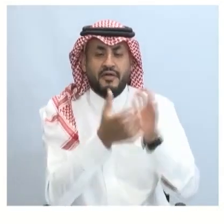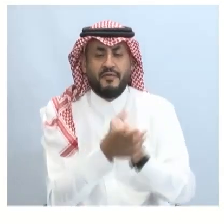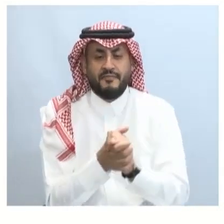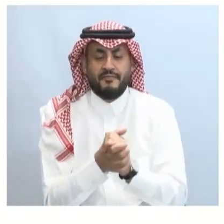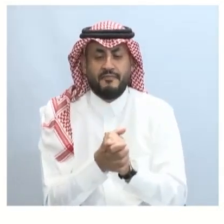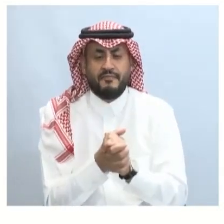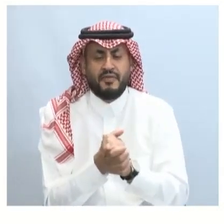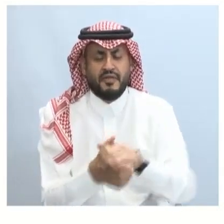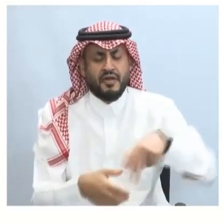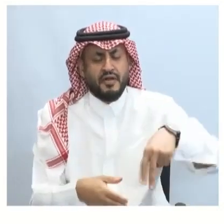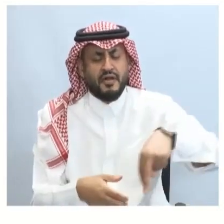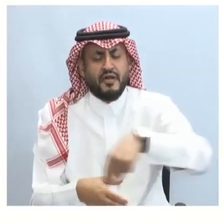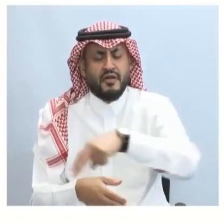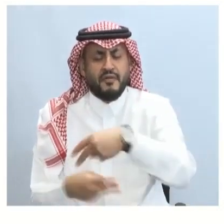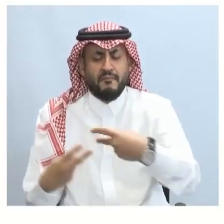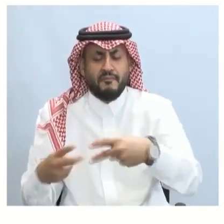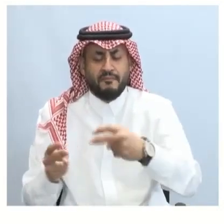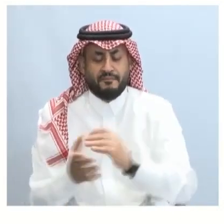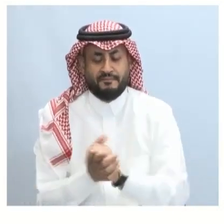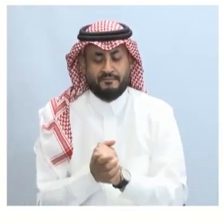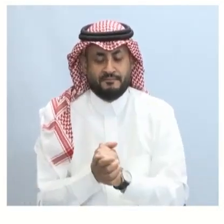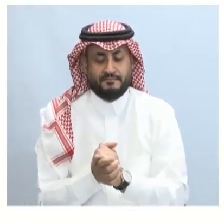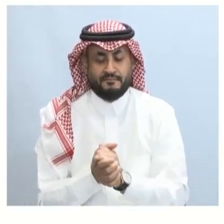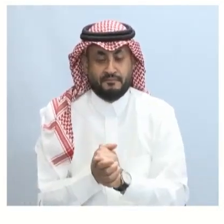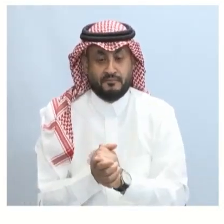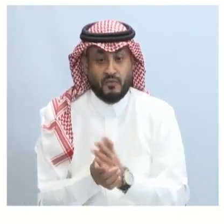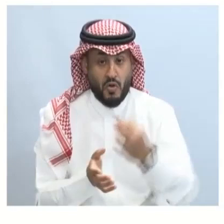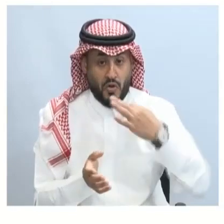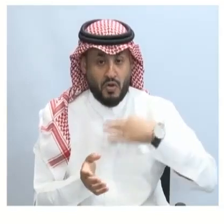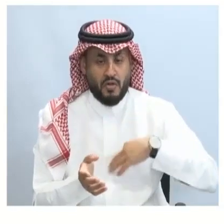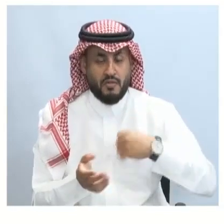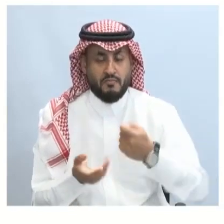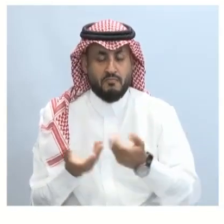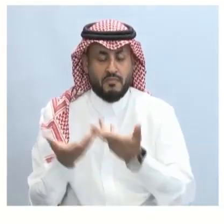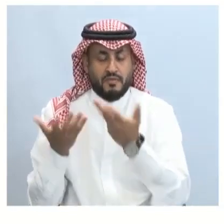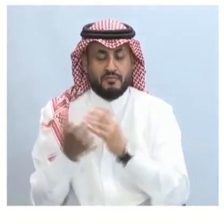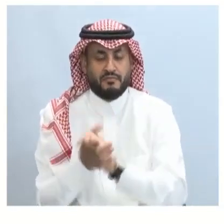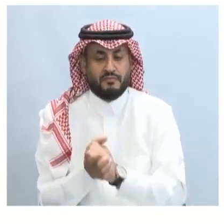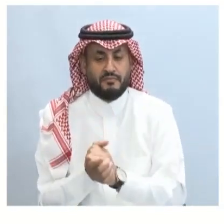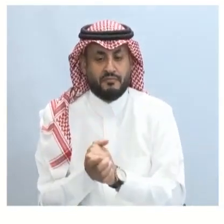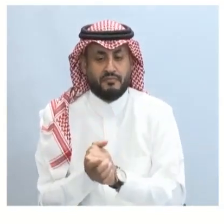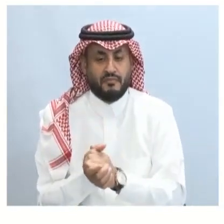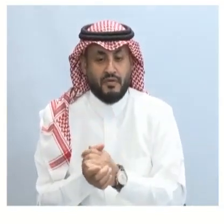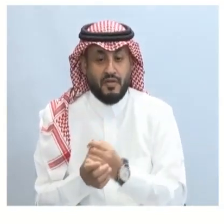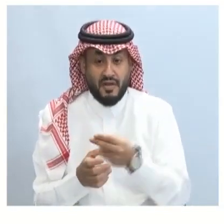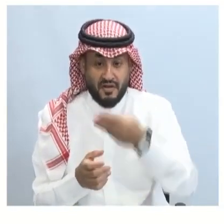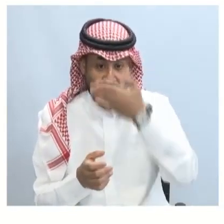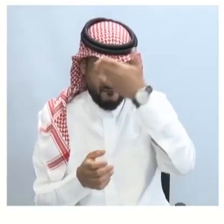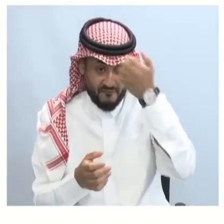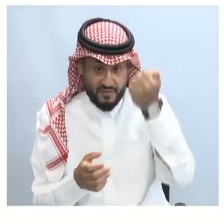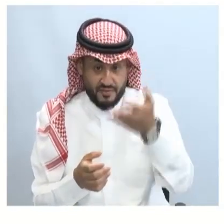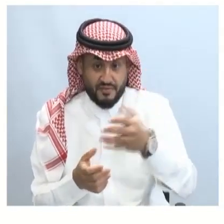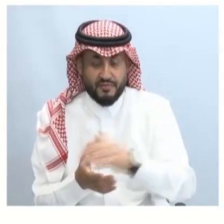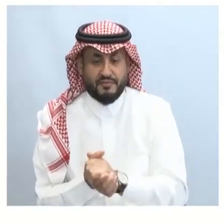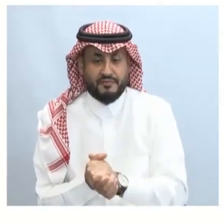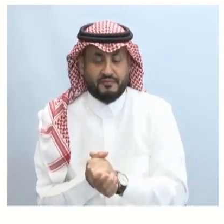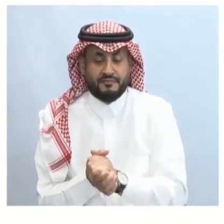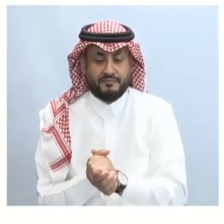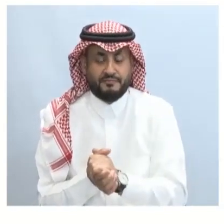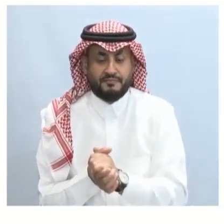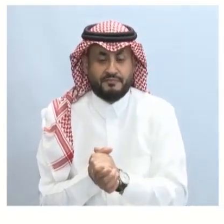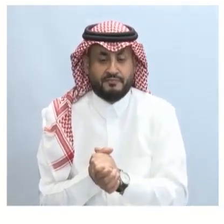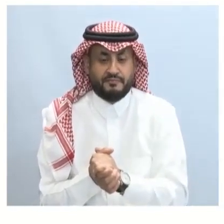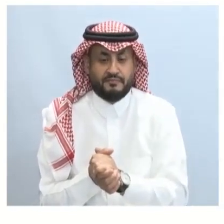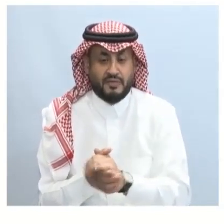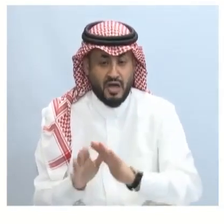يدخل من اي هشام اذا هذا فضل عظيم وهذا الذكر يحفظ يحفظ ويقال بعد الوضوء